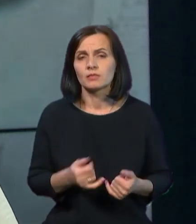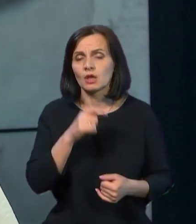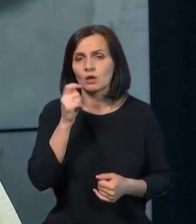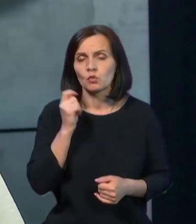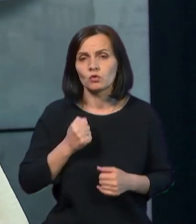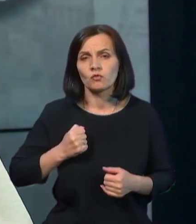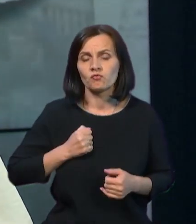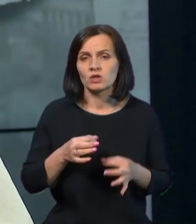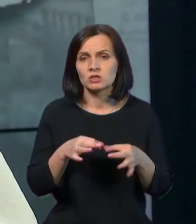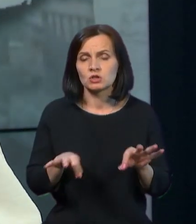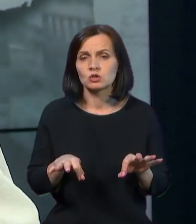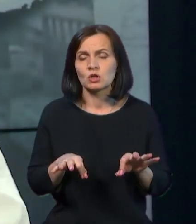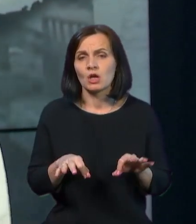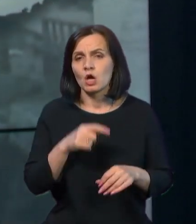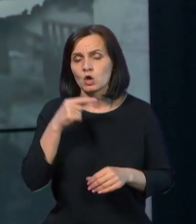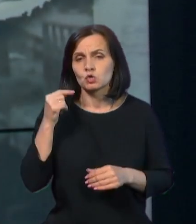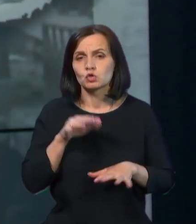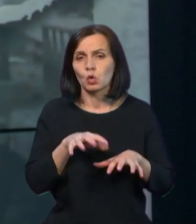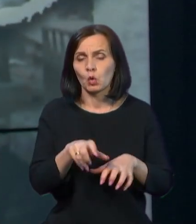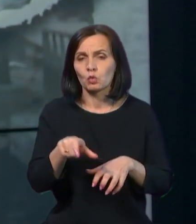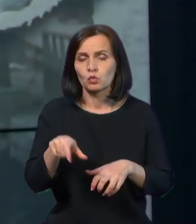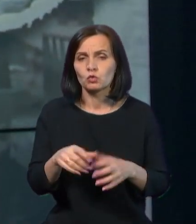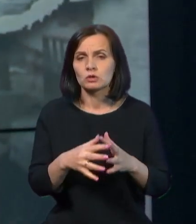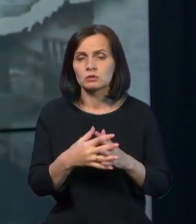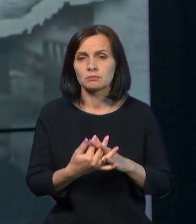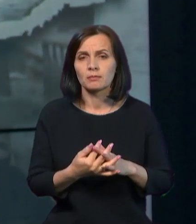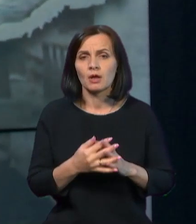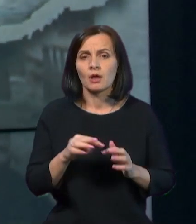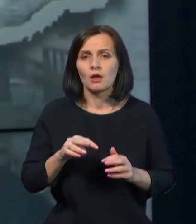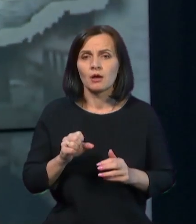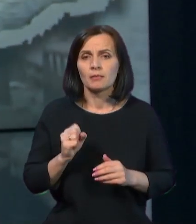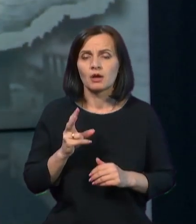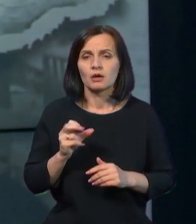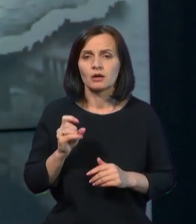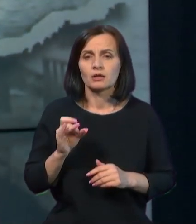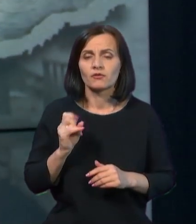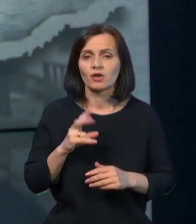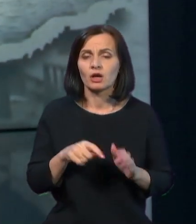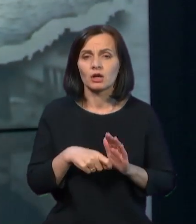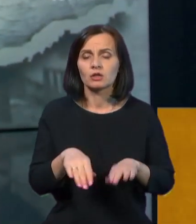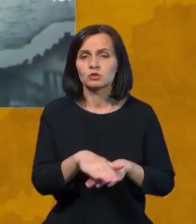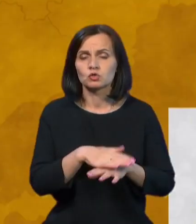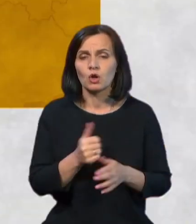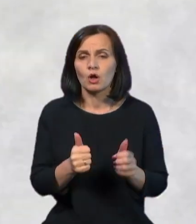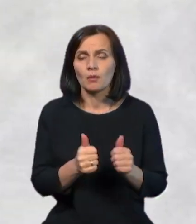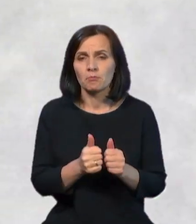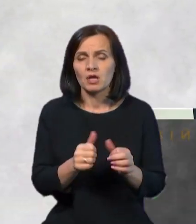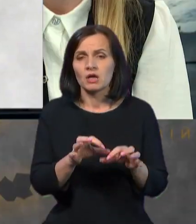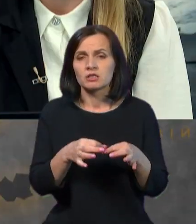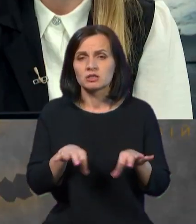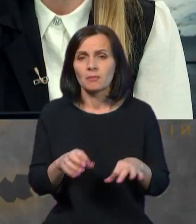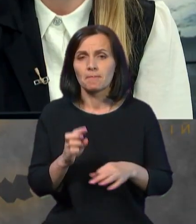Українські військові звільнили від російських окупантів населений пункт Макарівка на Донеччині біля звільненого нещодавно